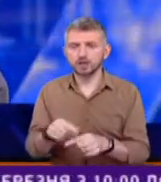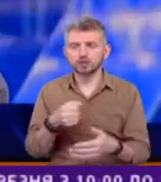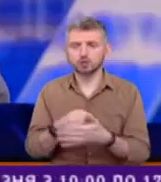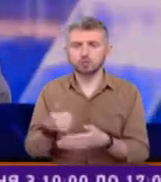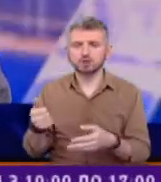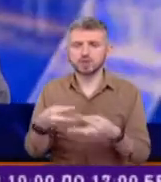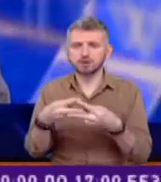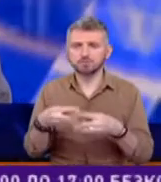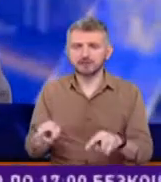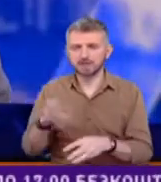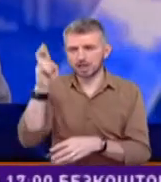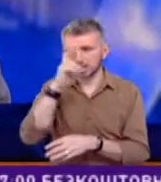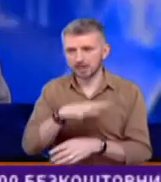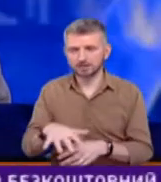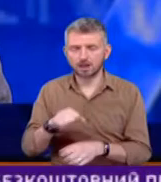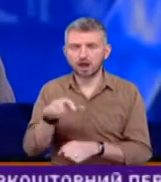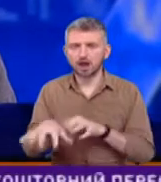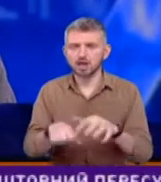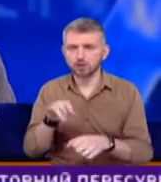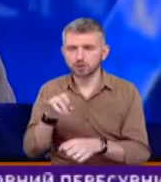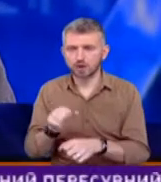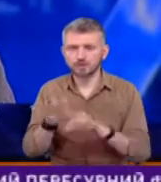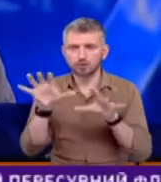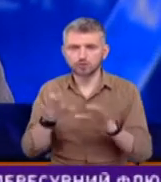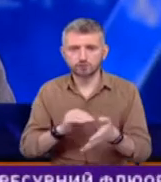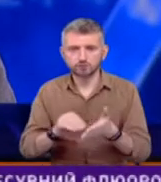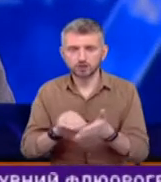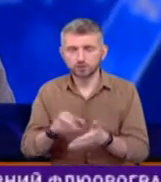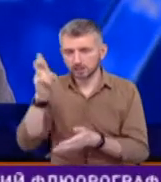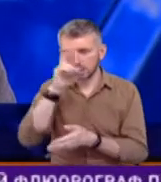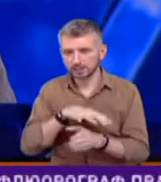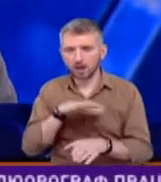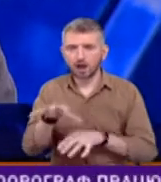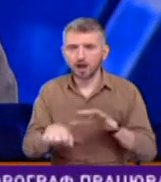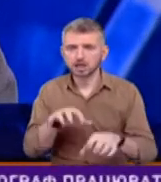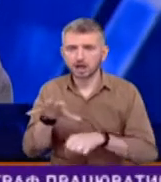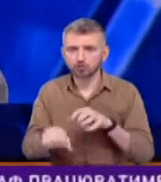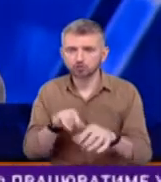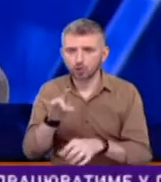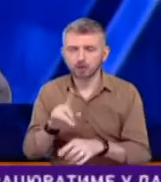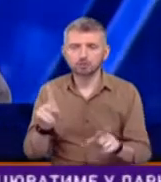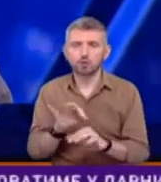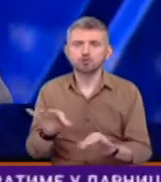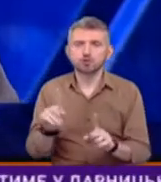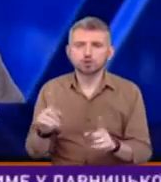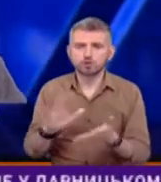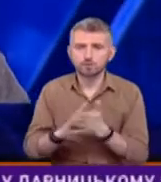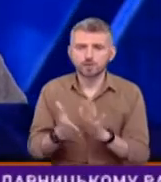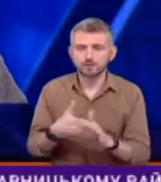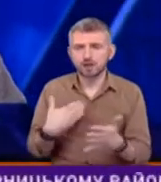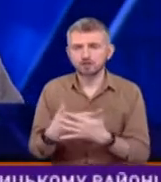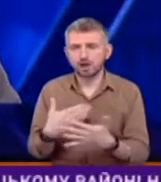прем'єр-міністра країни-агресора, це законодавчо визначено, країна-агресор, і про щось там домовлятися, наче